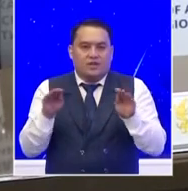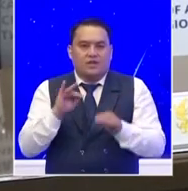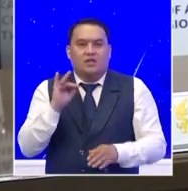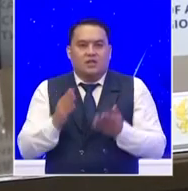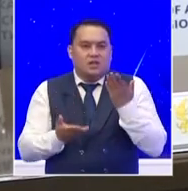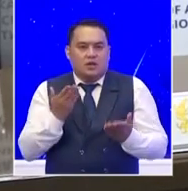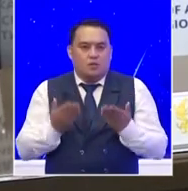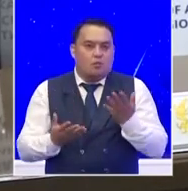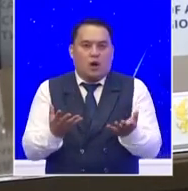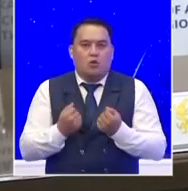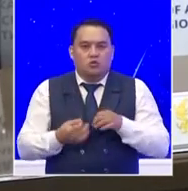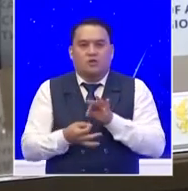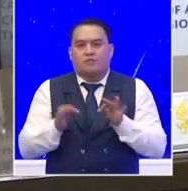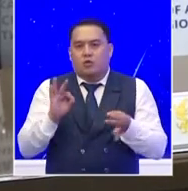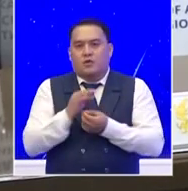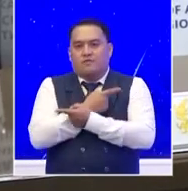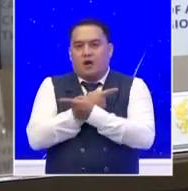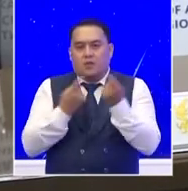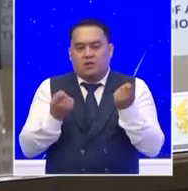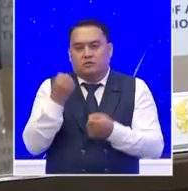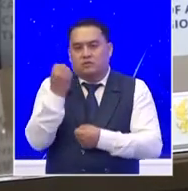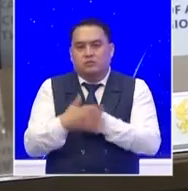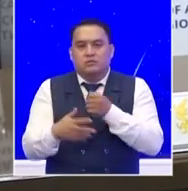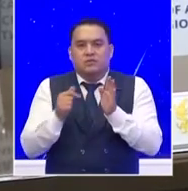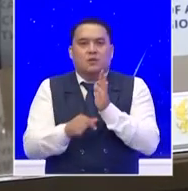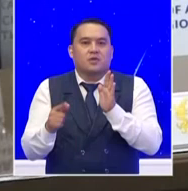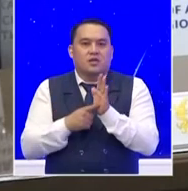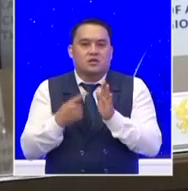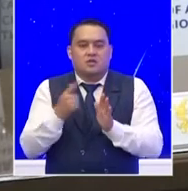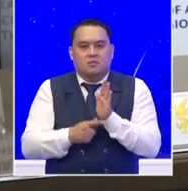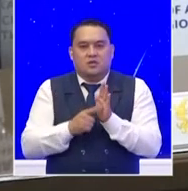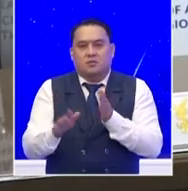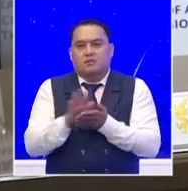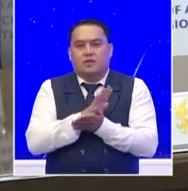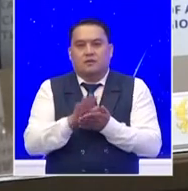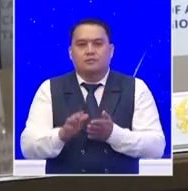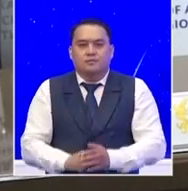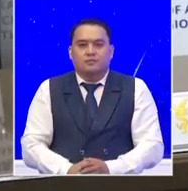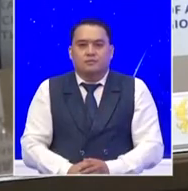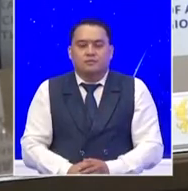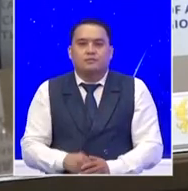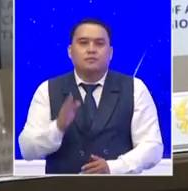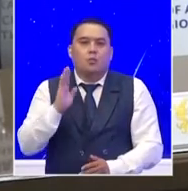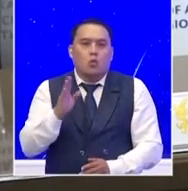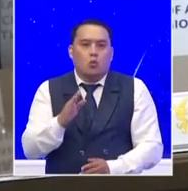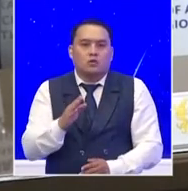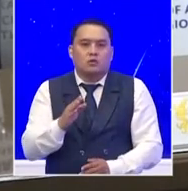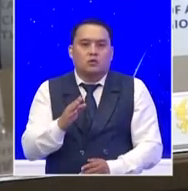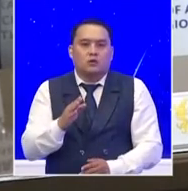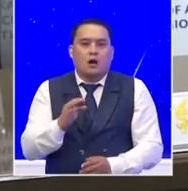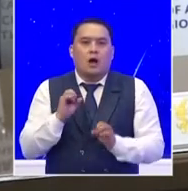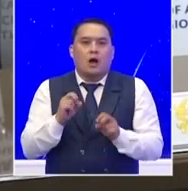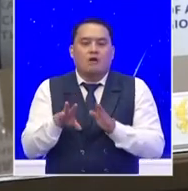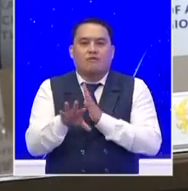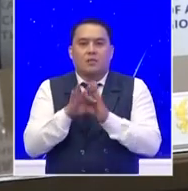Или можете получить подробную информацию на колл-центре 7170. Это уже бесплатно. А там дальше уже, после того, как вы выберете